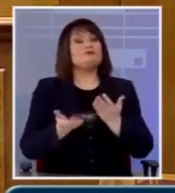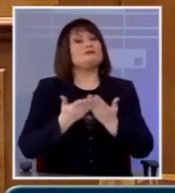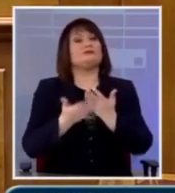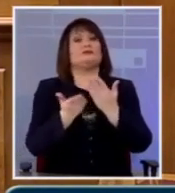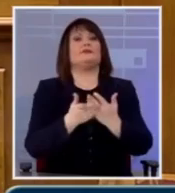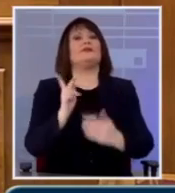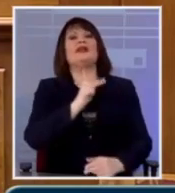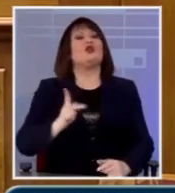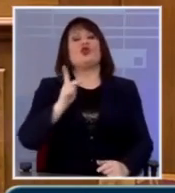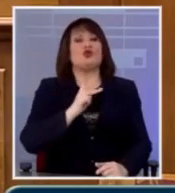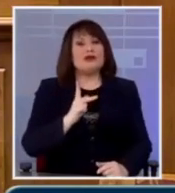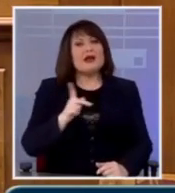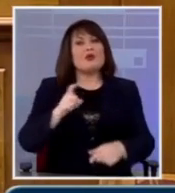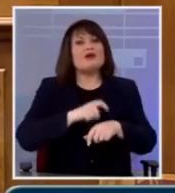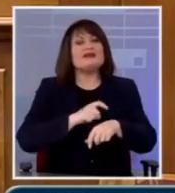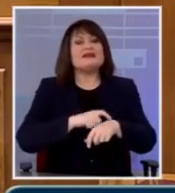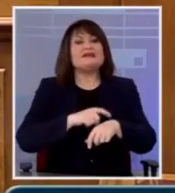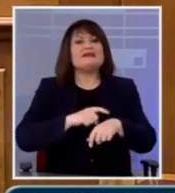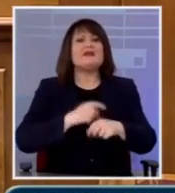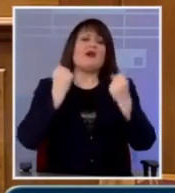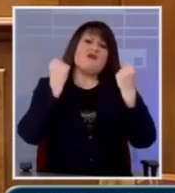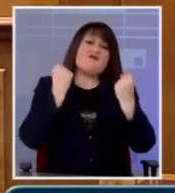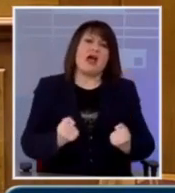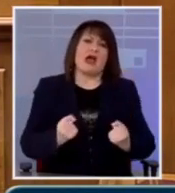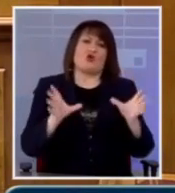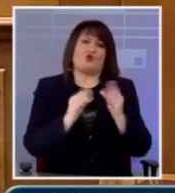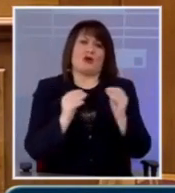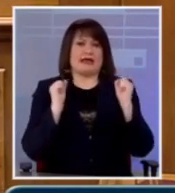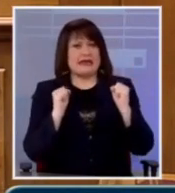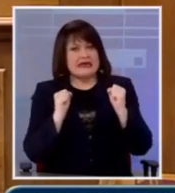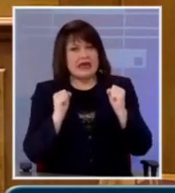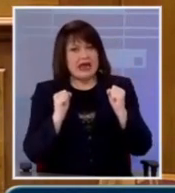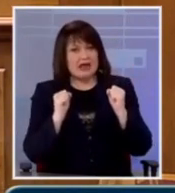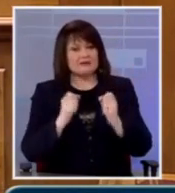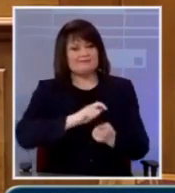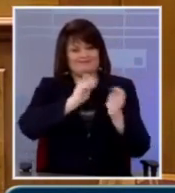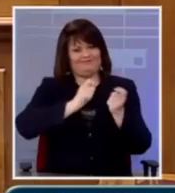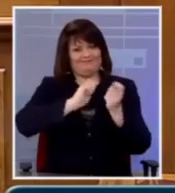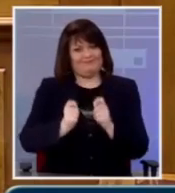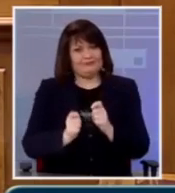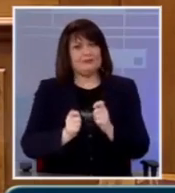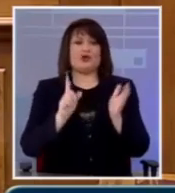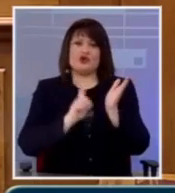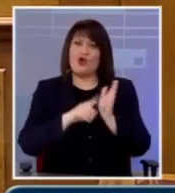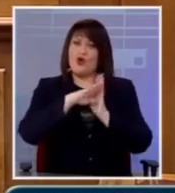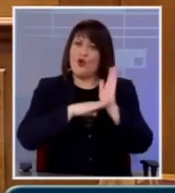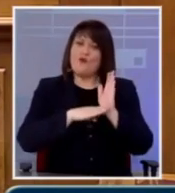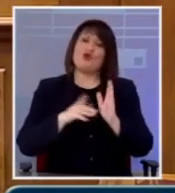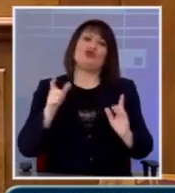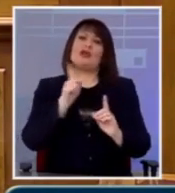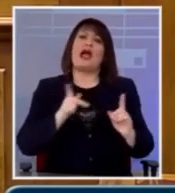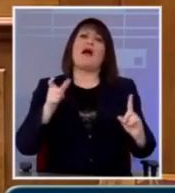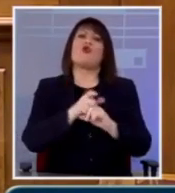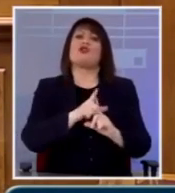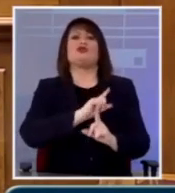την κοινωνία που έχει υποστεί μια δυσβάσταχτη επιβάρηση στον τομέα της υγείας, να ανατρέψουμε κάθε θεσμικό και λειτουργικό αποκλεισμό